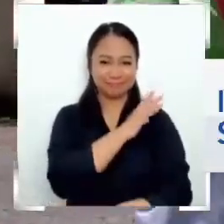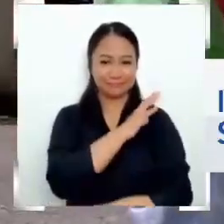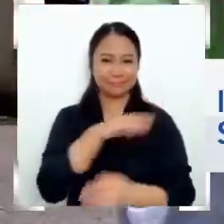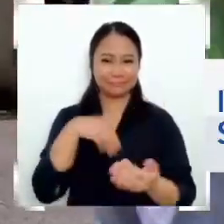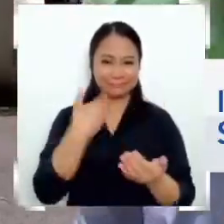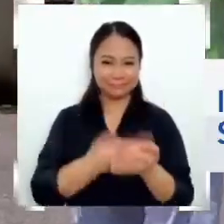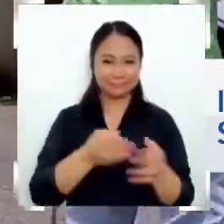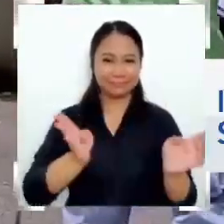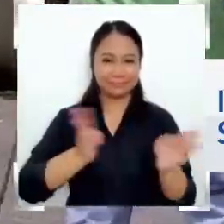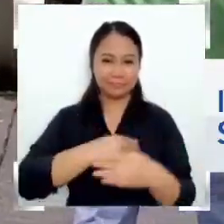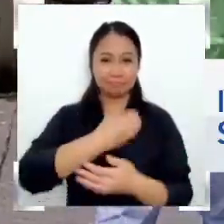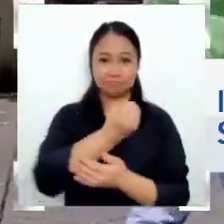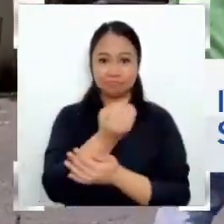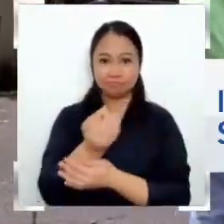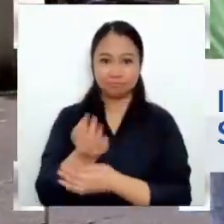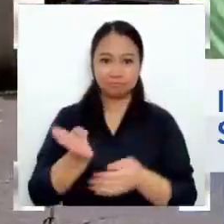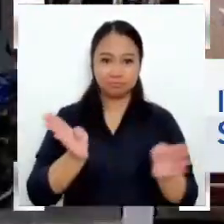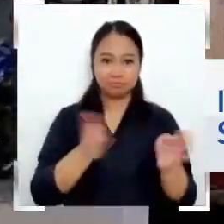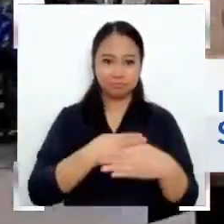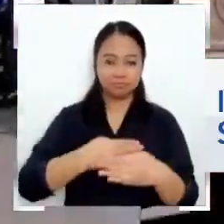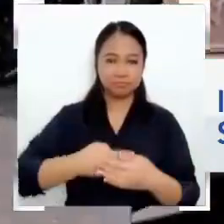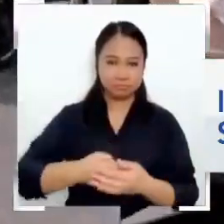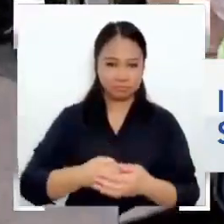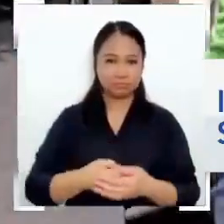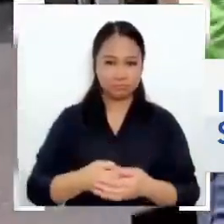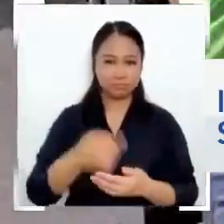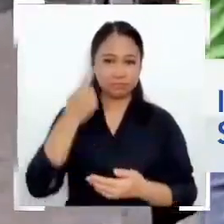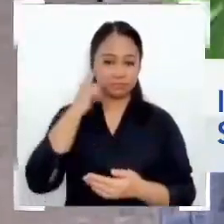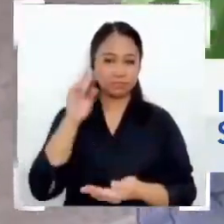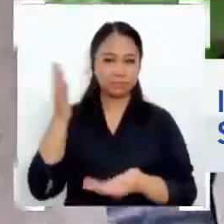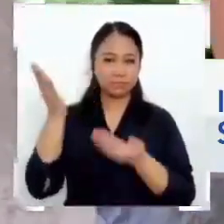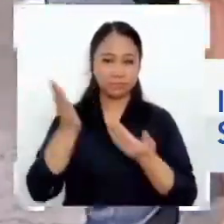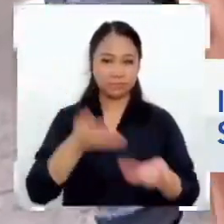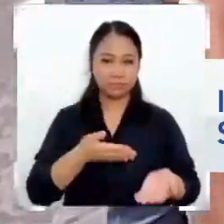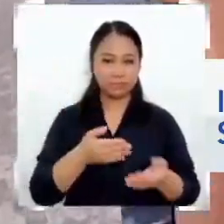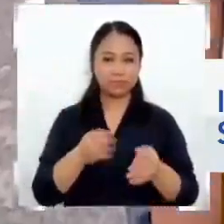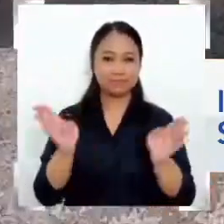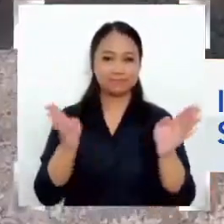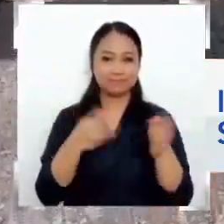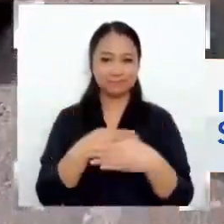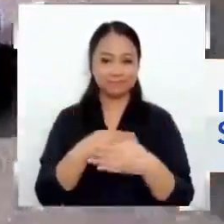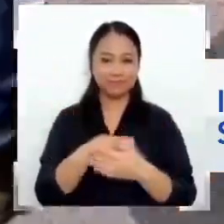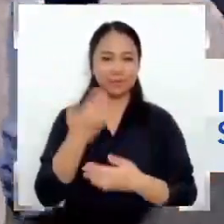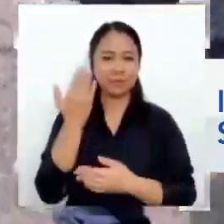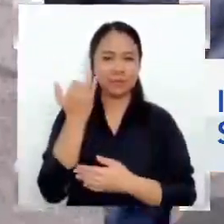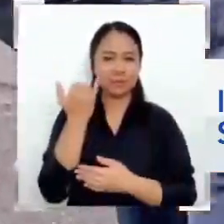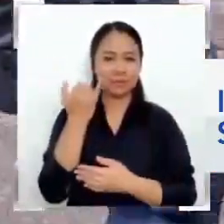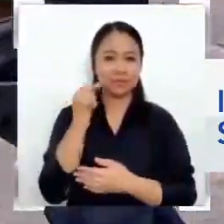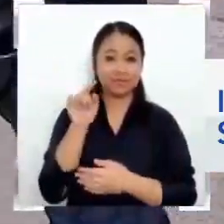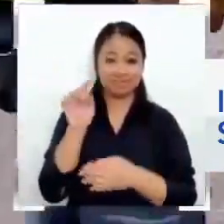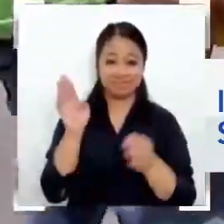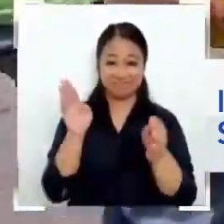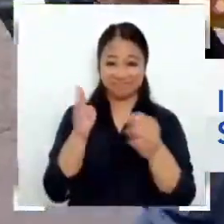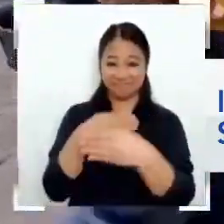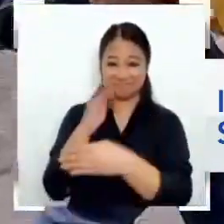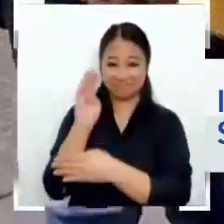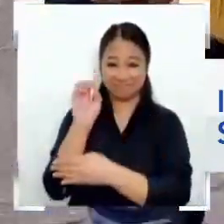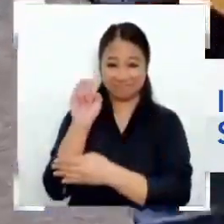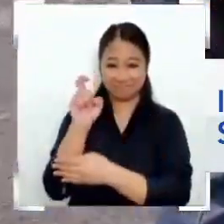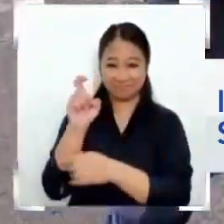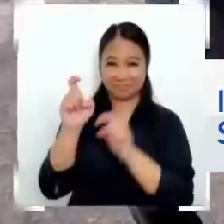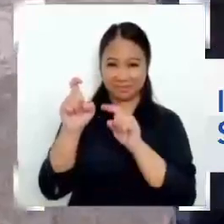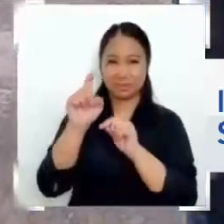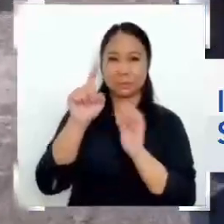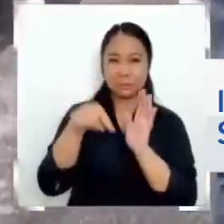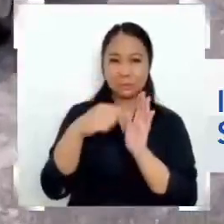Ilang buwan din ang paghihintay para maihatid sa kanila ang padala. Dahil ang balikbayan box ay isa sa mga inabandona sa